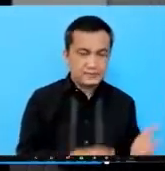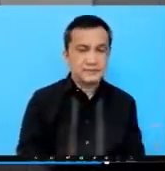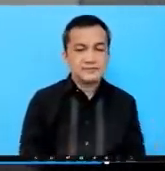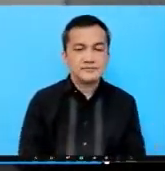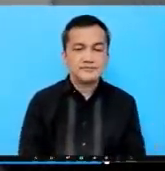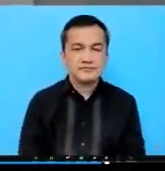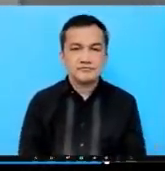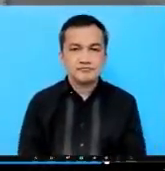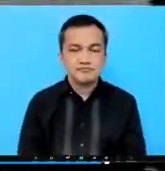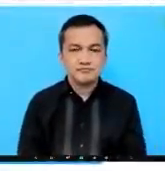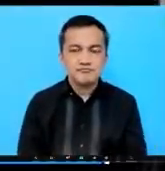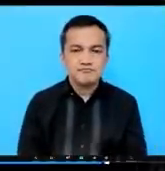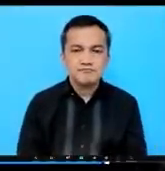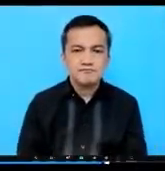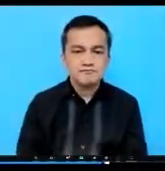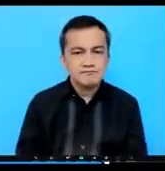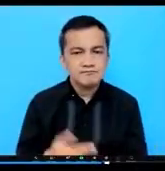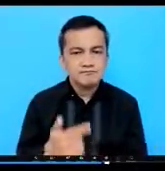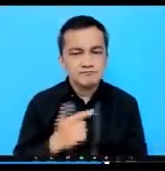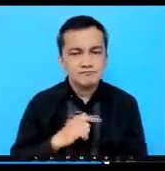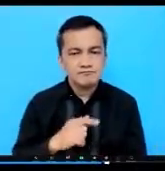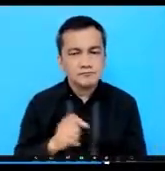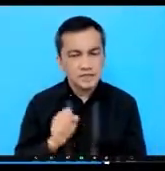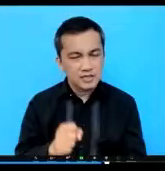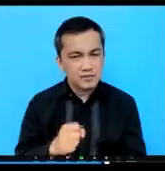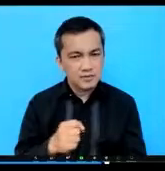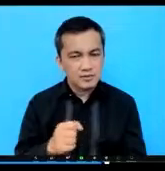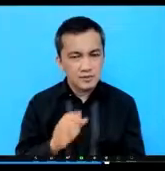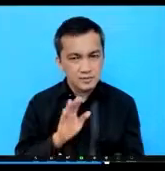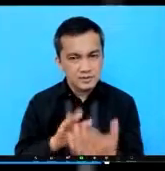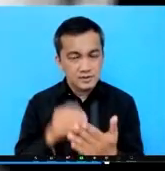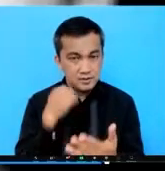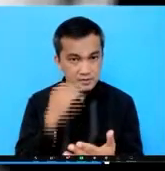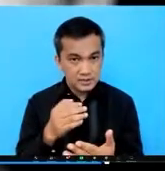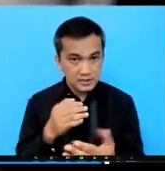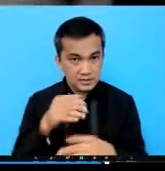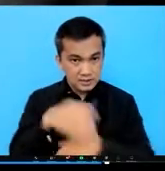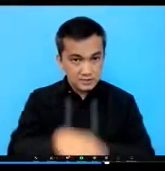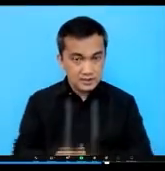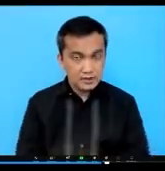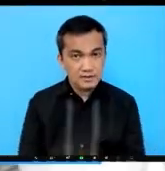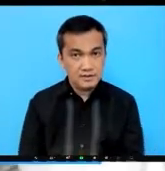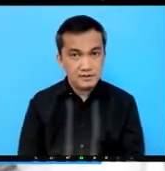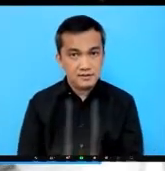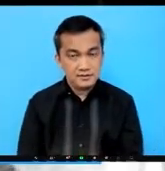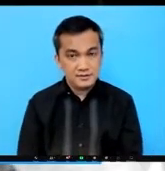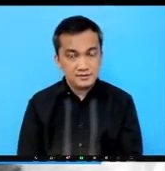Kaya mo bang humarap sa patay sa kalaliman ng gabi?